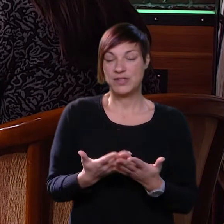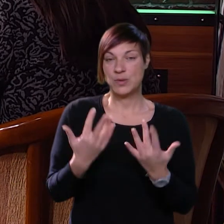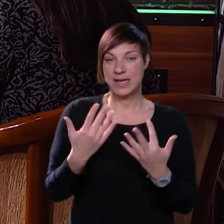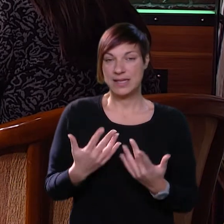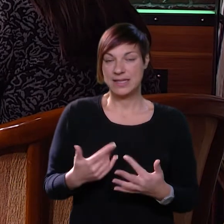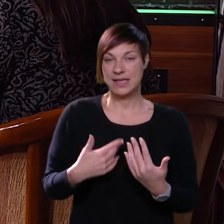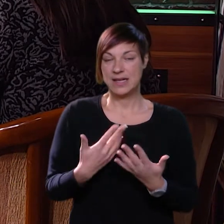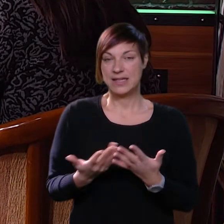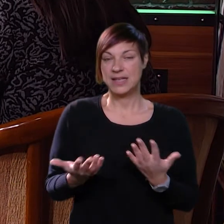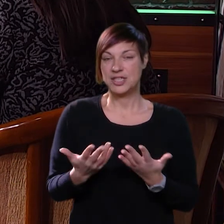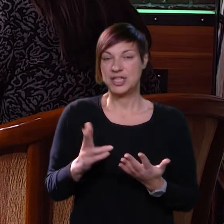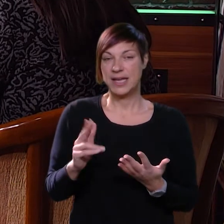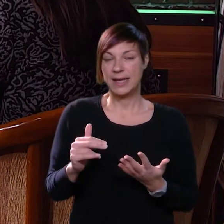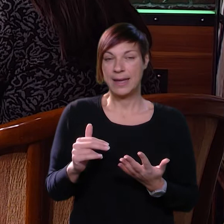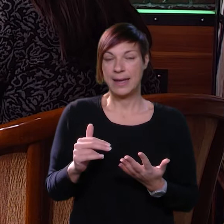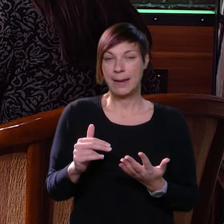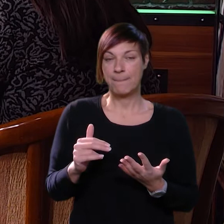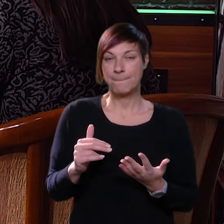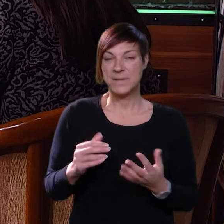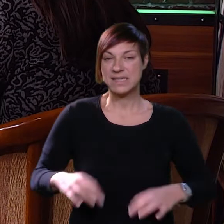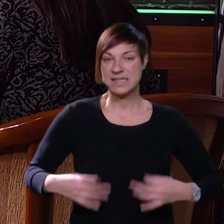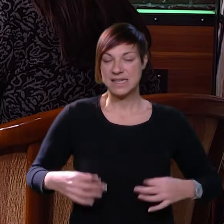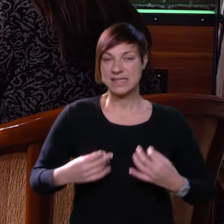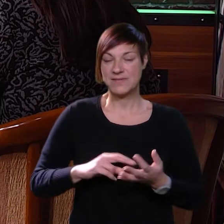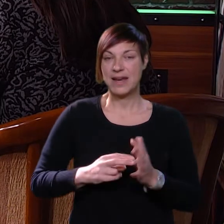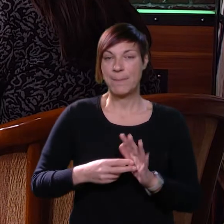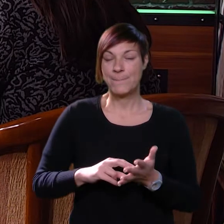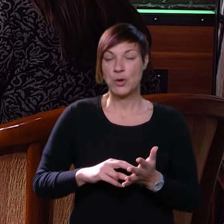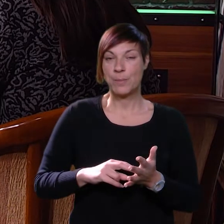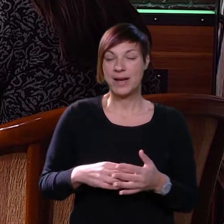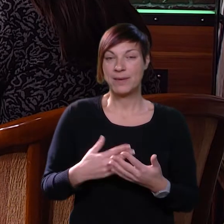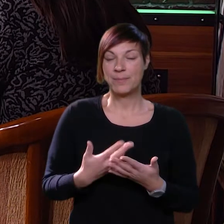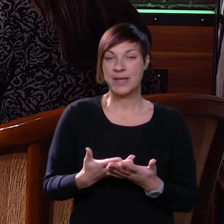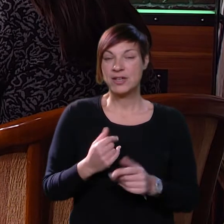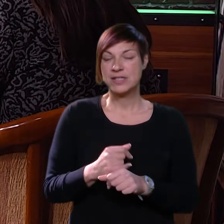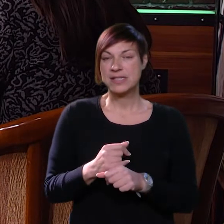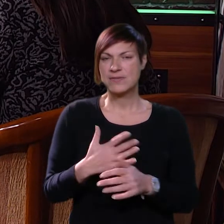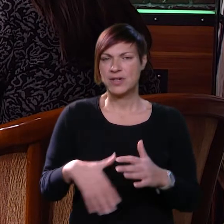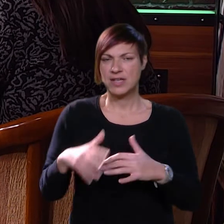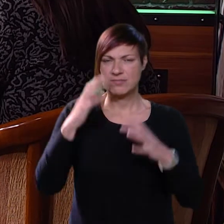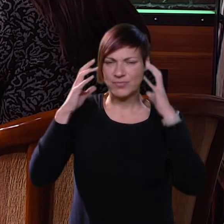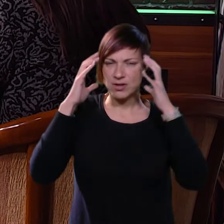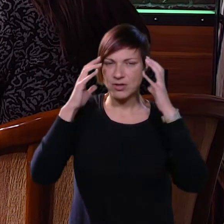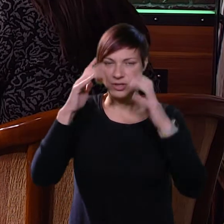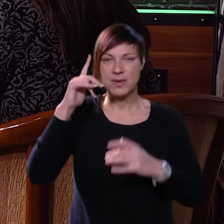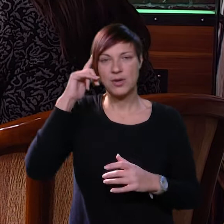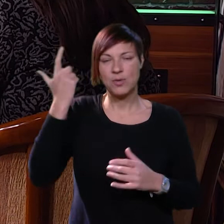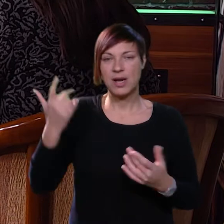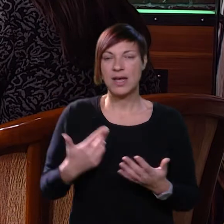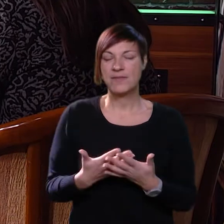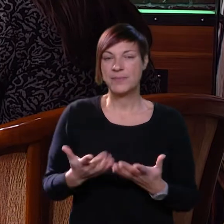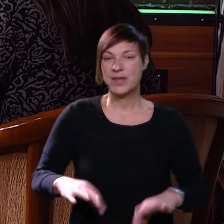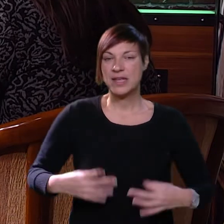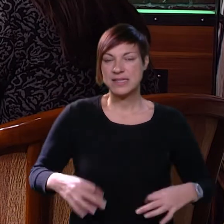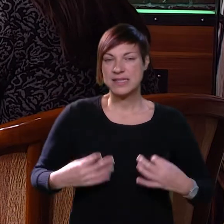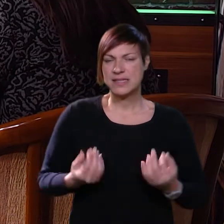neke detalje da će vjerojatno imati određene zdravstvene poteškoće i tako, onda vam se stvori jedan veliki košmar u glavi.